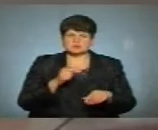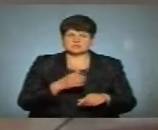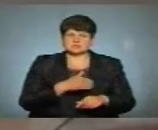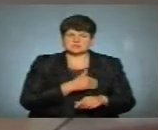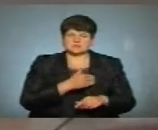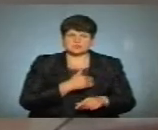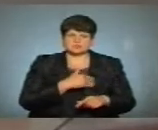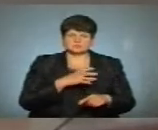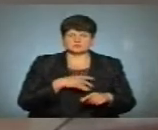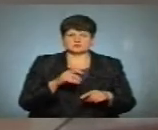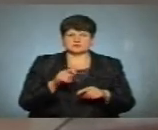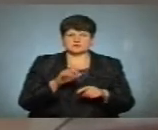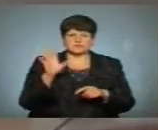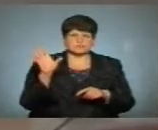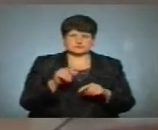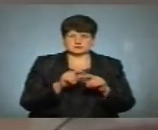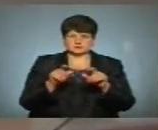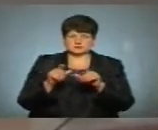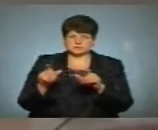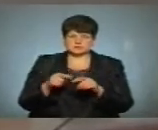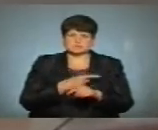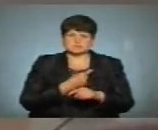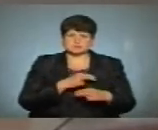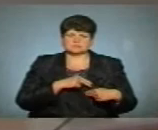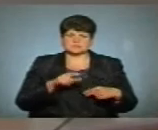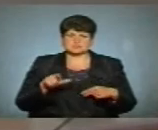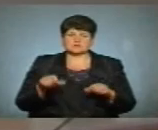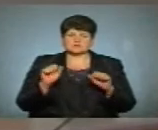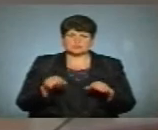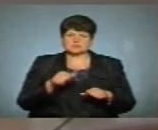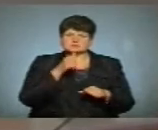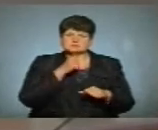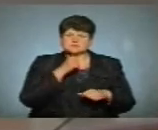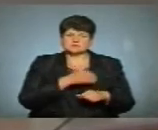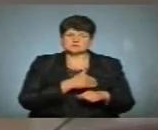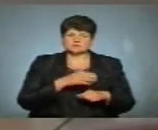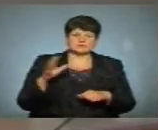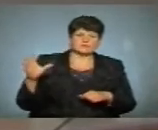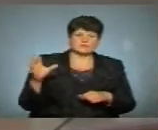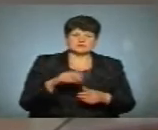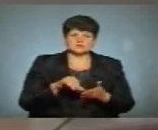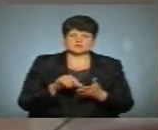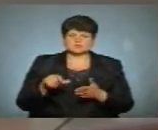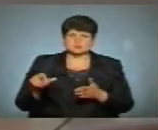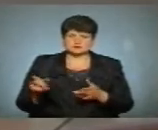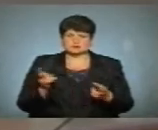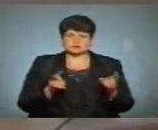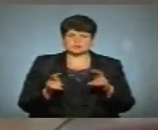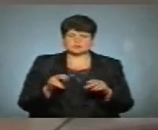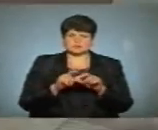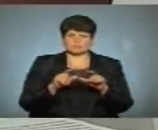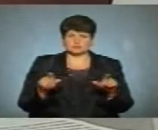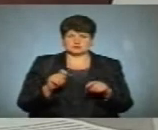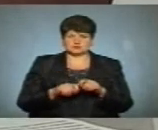усіх пунктах тестування, для того, щоб медичні працівники могли виміряти температуру усіх учасників, які заходять саме в пункт